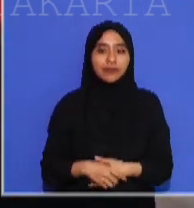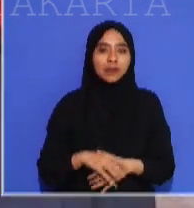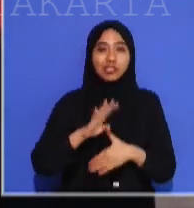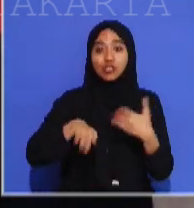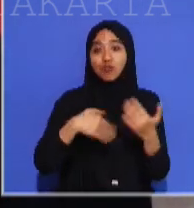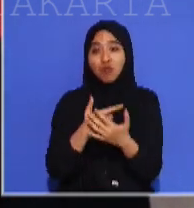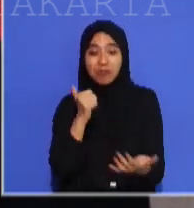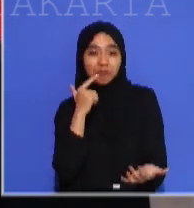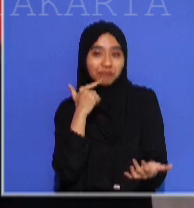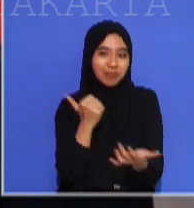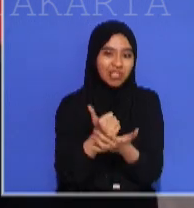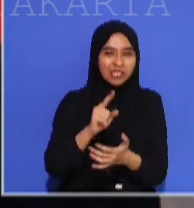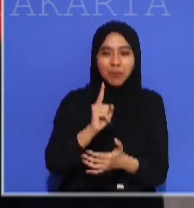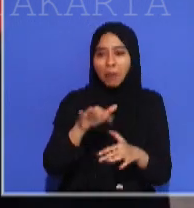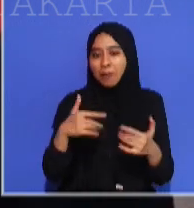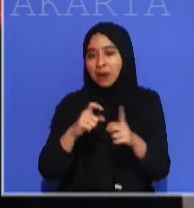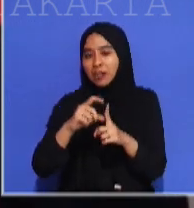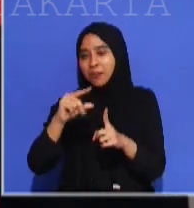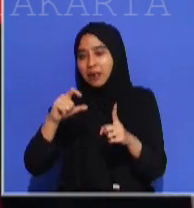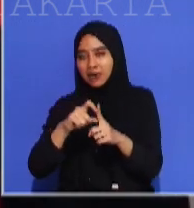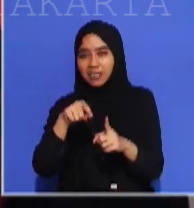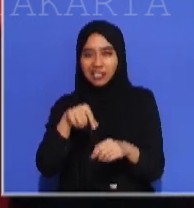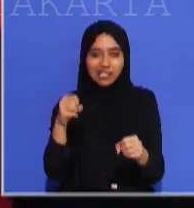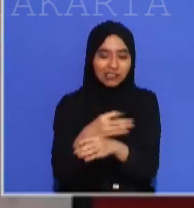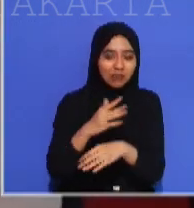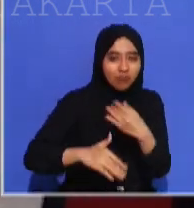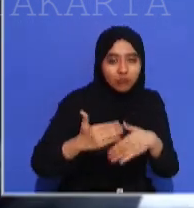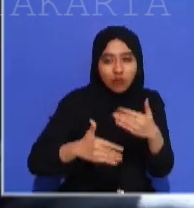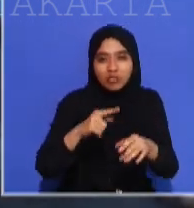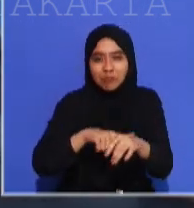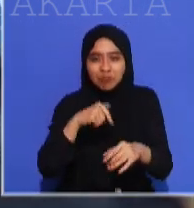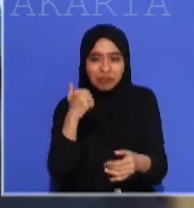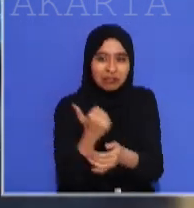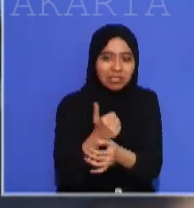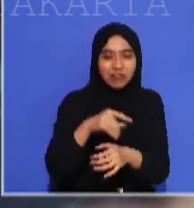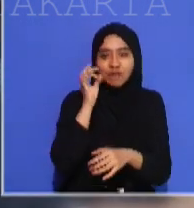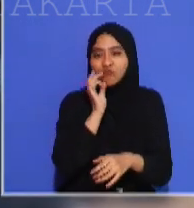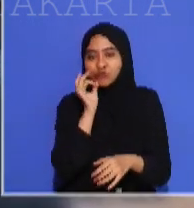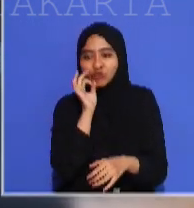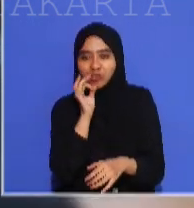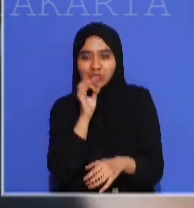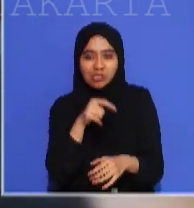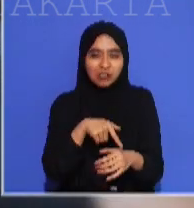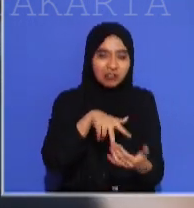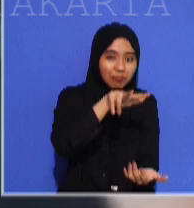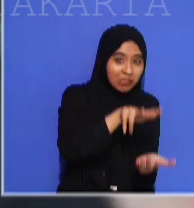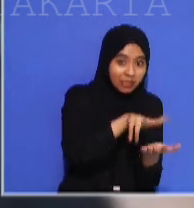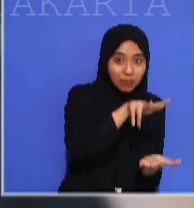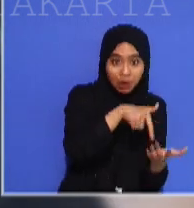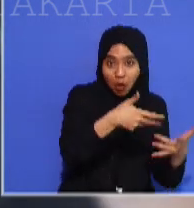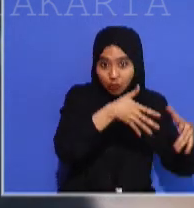memastikan DPRD DIY dapat bekerja secara efektif dan efisien. Usai secara resmi dilantik sebagai Ketua dan Wakil Ketua DPRD